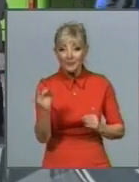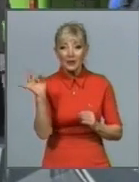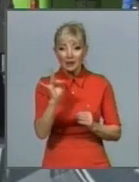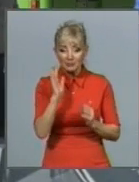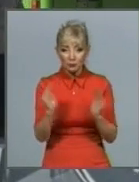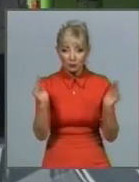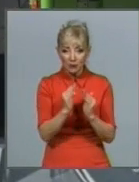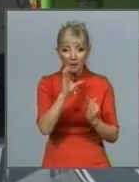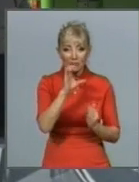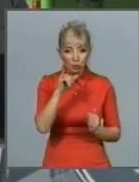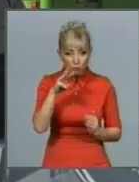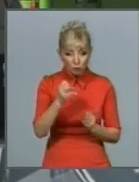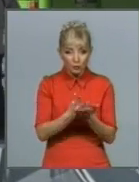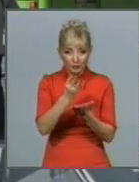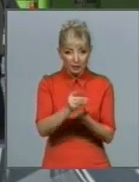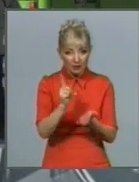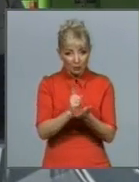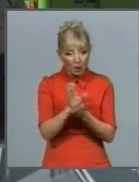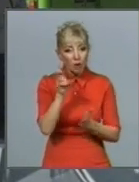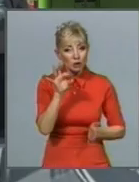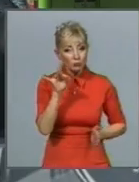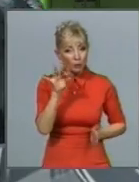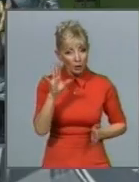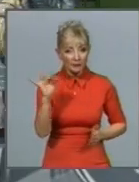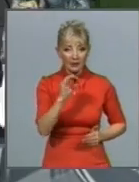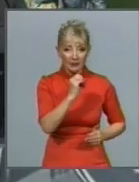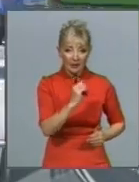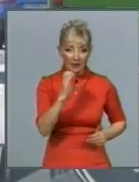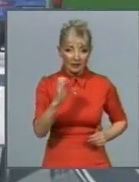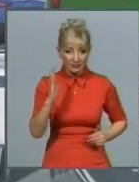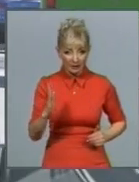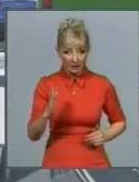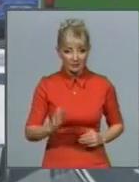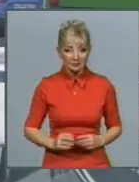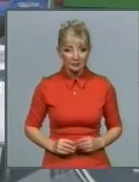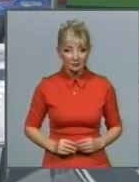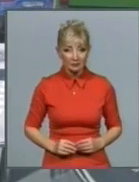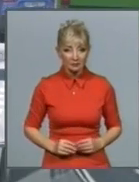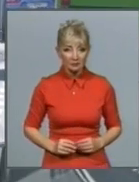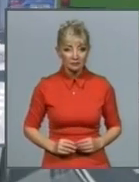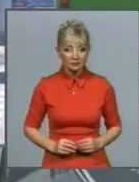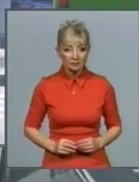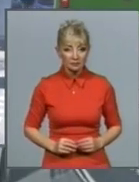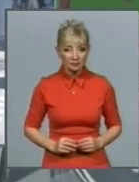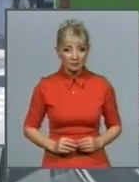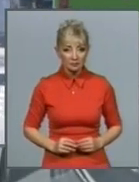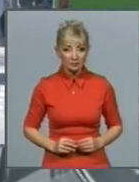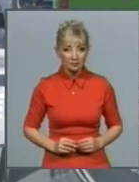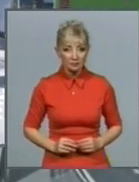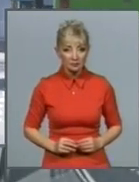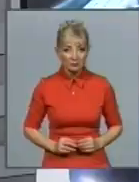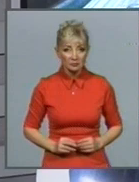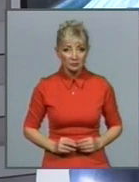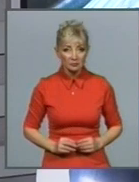суму сплачених податків, зборів і ЄСВ. Ігор Безкровний, Анастасія Іванчук та Євген Клочко, Харківські